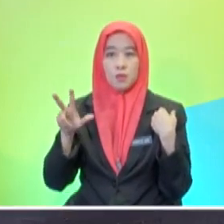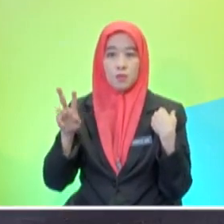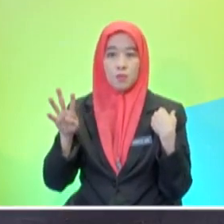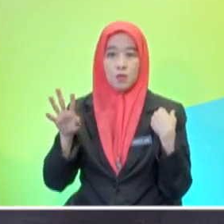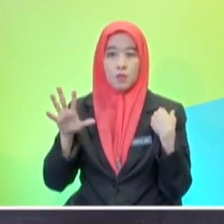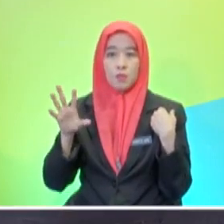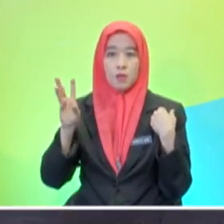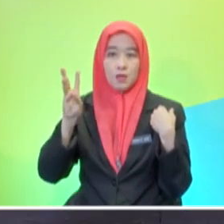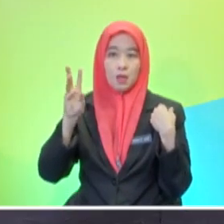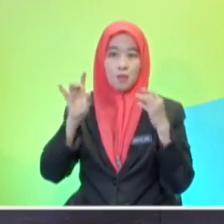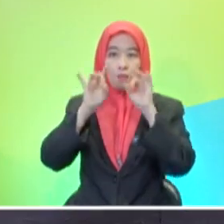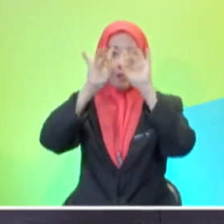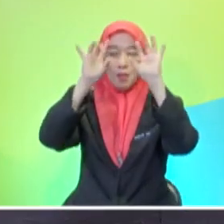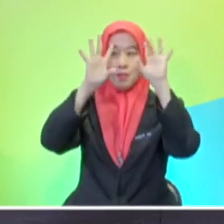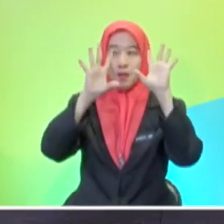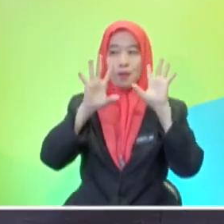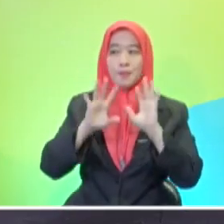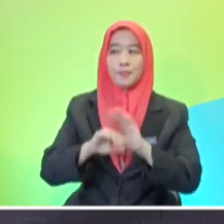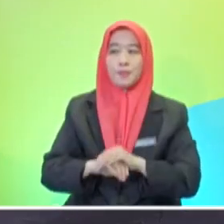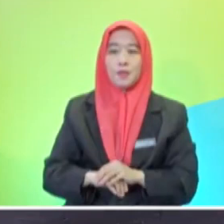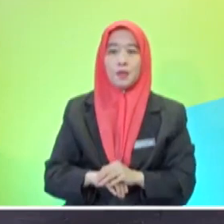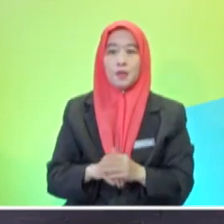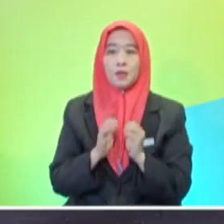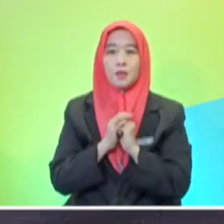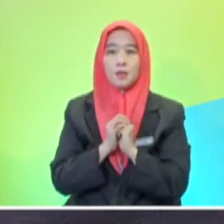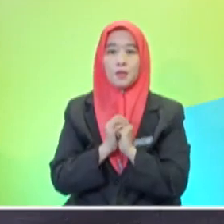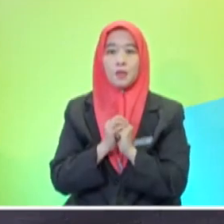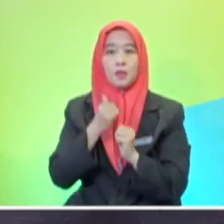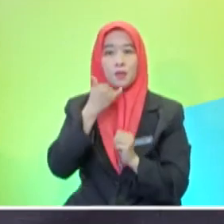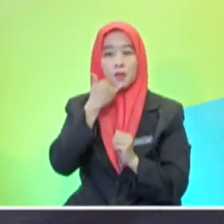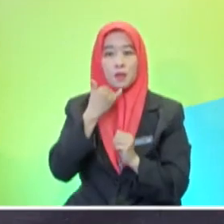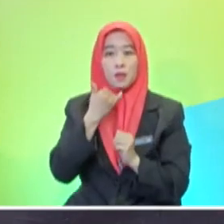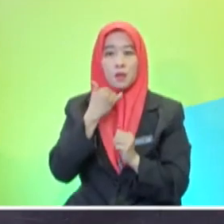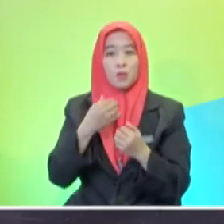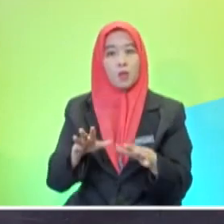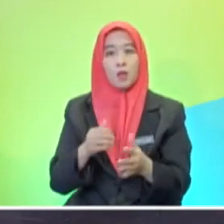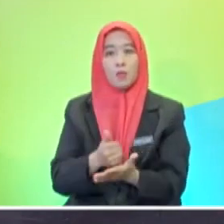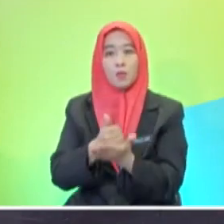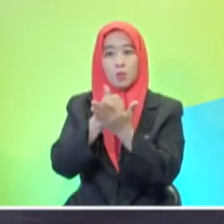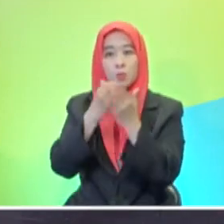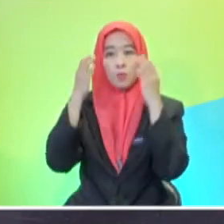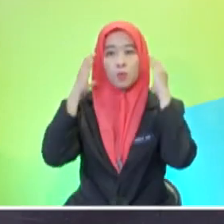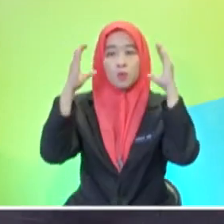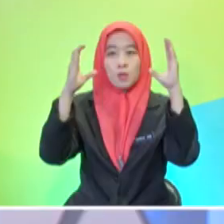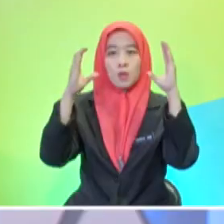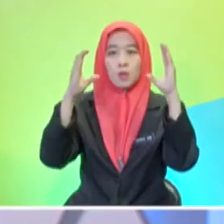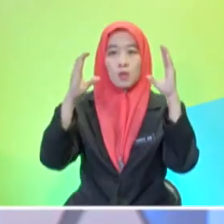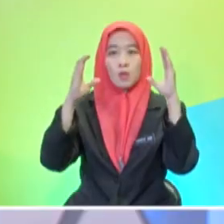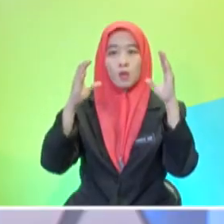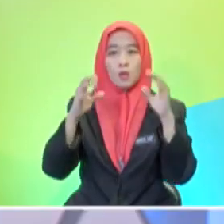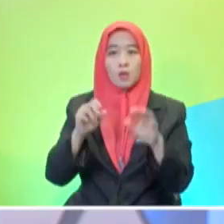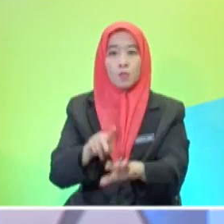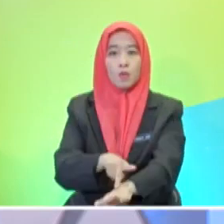1, 2, 3, 4, 5, 6. Wah. Okey, dah ada 6 bintang. Tahniah Syafika. Syafika telah membantu cikgu. Murid-murid pun dah bantu cikgu